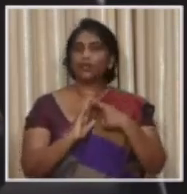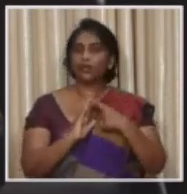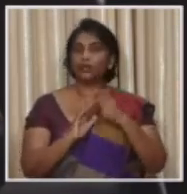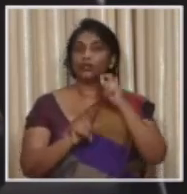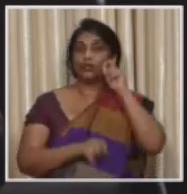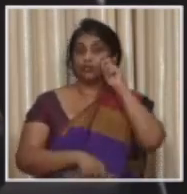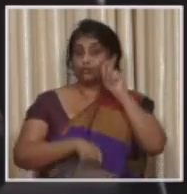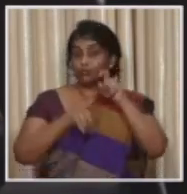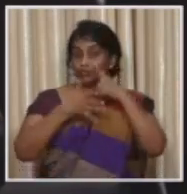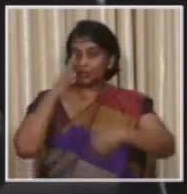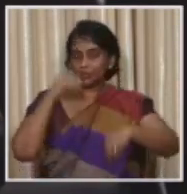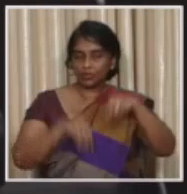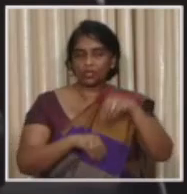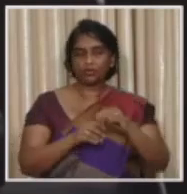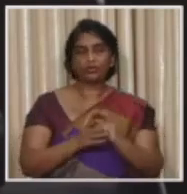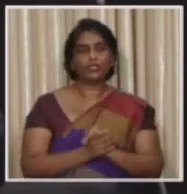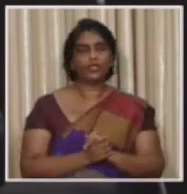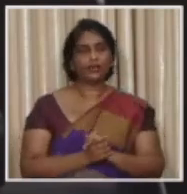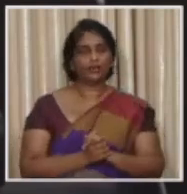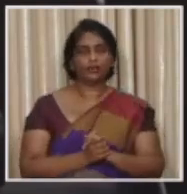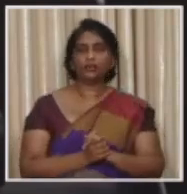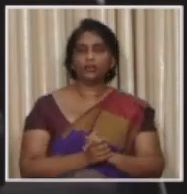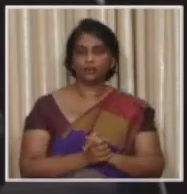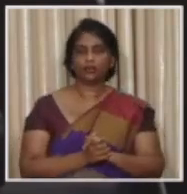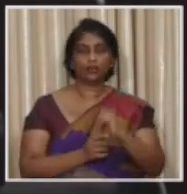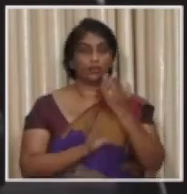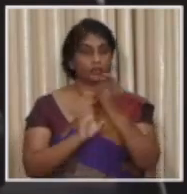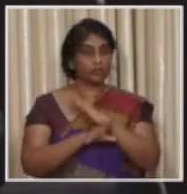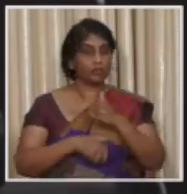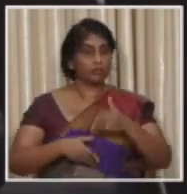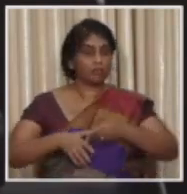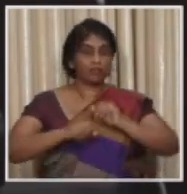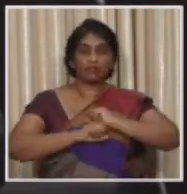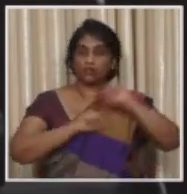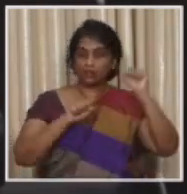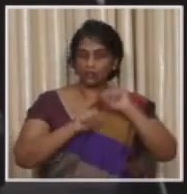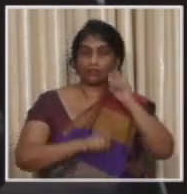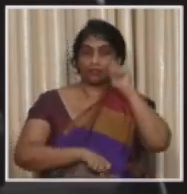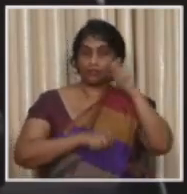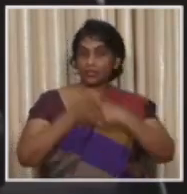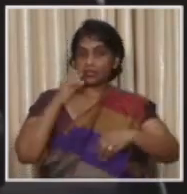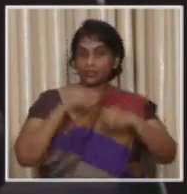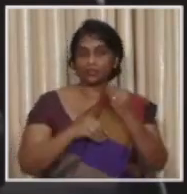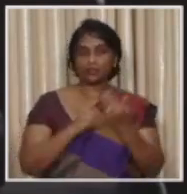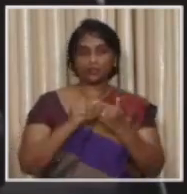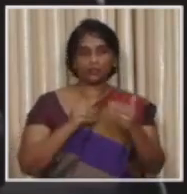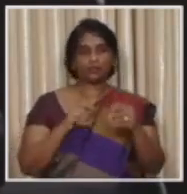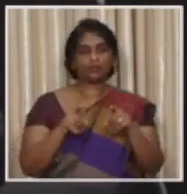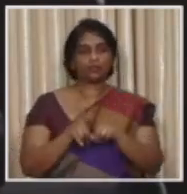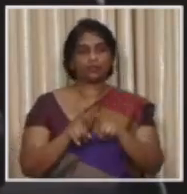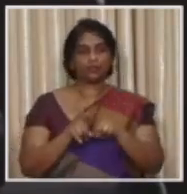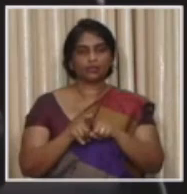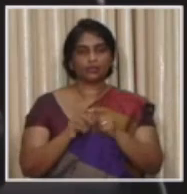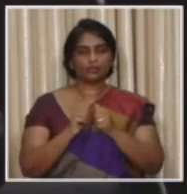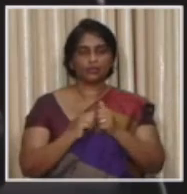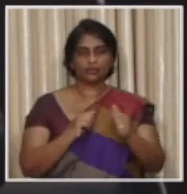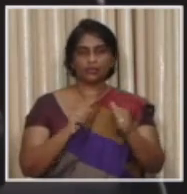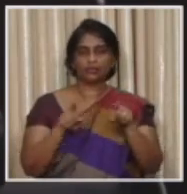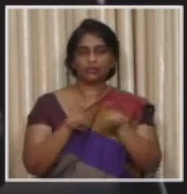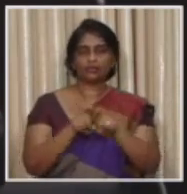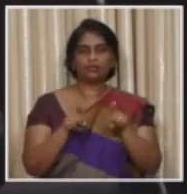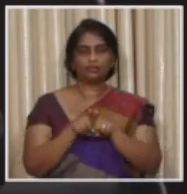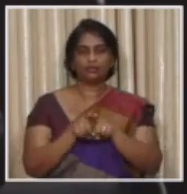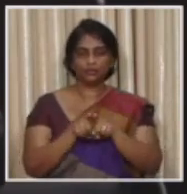ජනවරමක් මේ වෙලාව ඉල්ලනවා. එදා පාරට බැහැලා කියපු ඒ ජනවරම ඉල්ලන එක අද තමුන්ගේ ගෙවල් ඇතුලේ